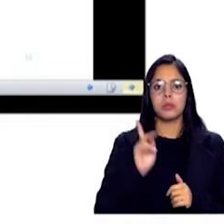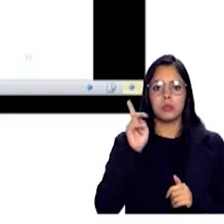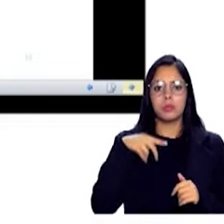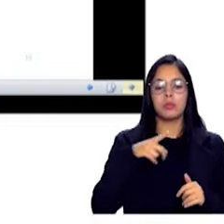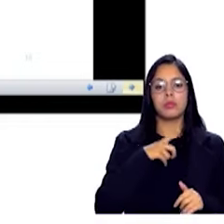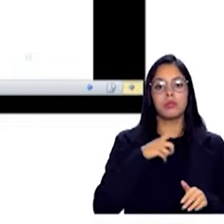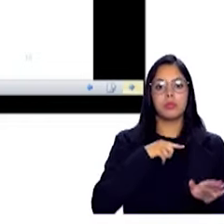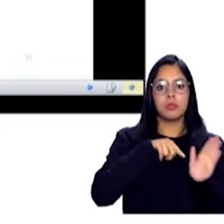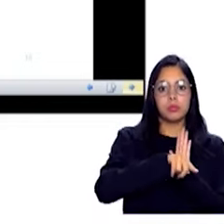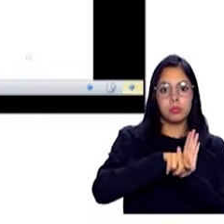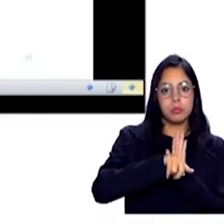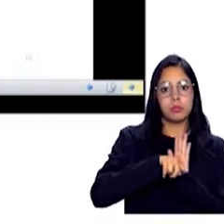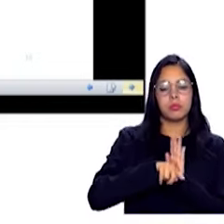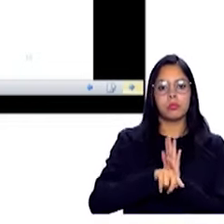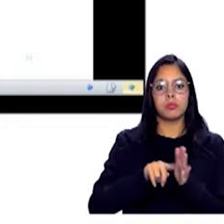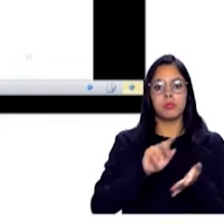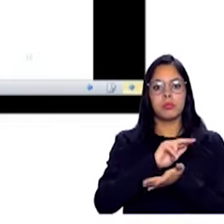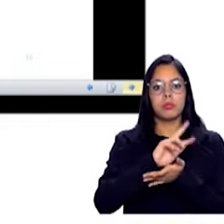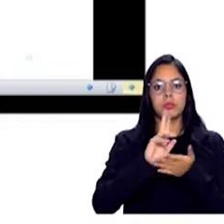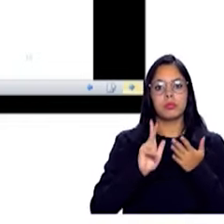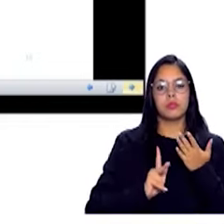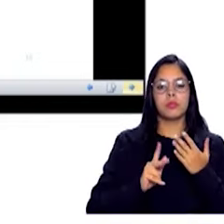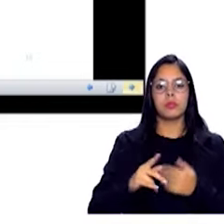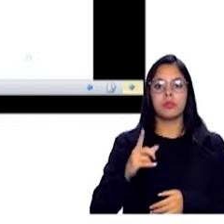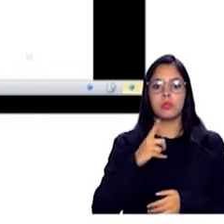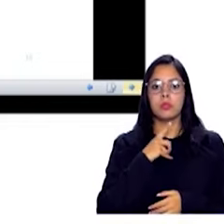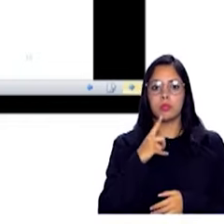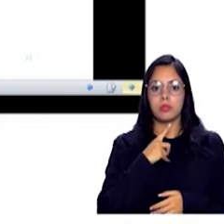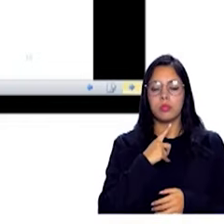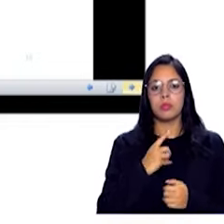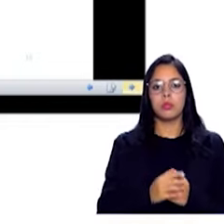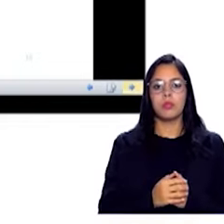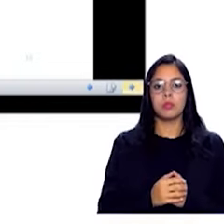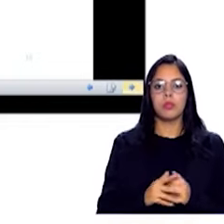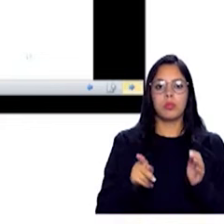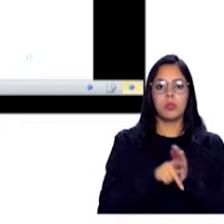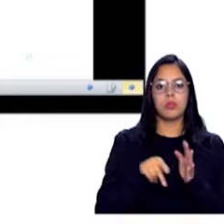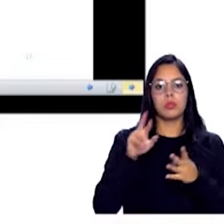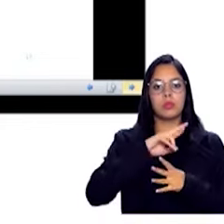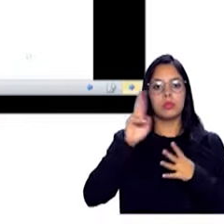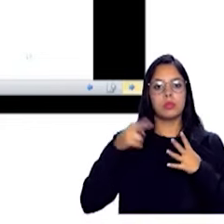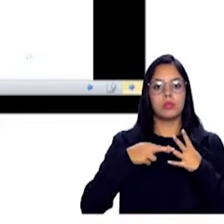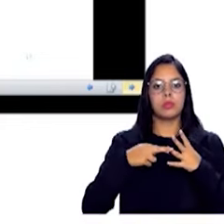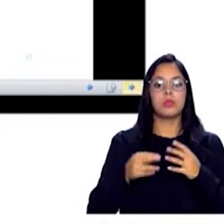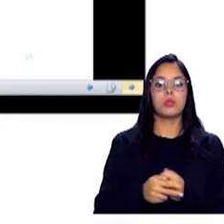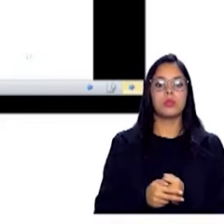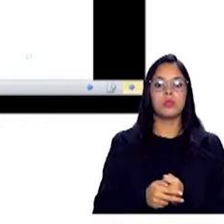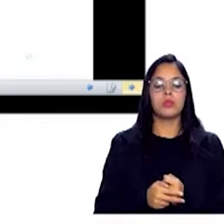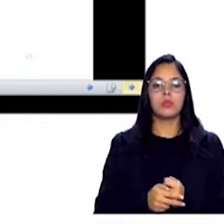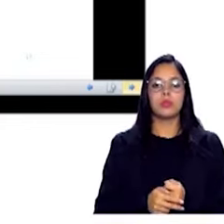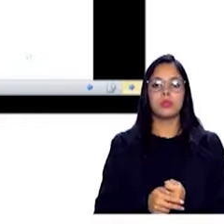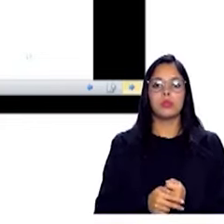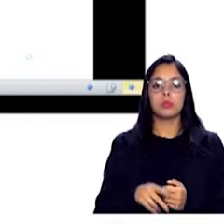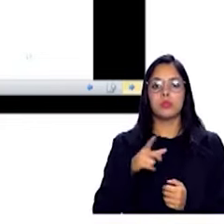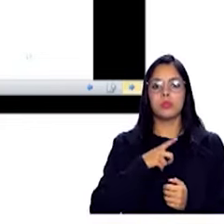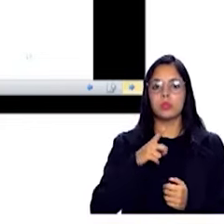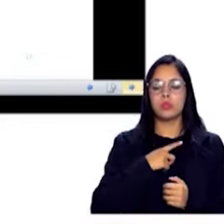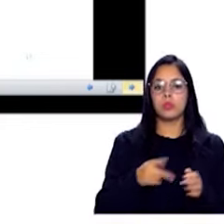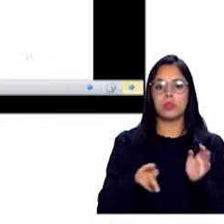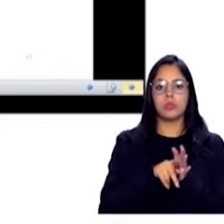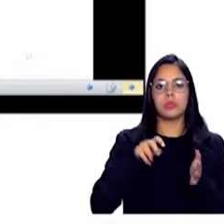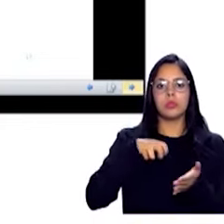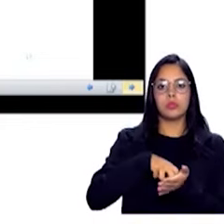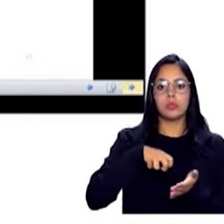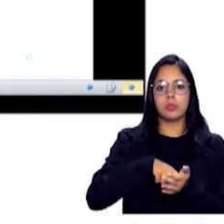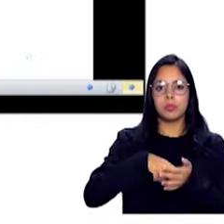non ammissibile invece Il ricorso per cassazione Nei confronti di una sentenza Che Non dia conto di tutte le